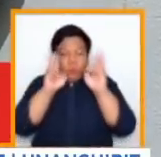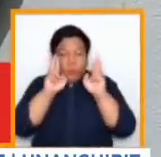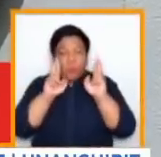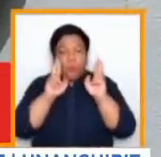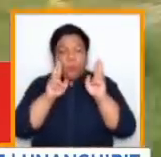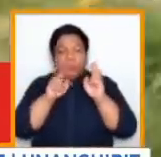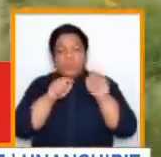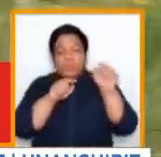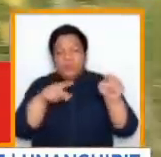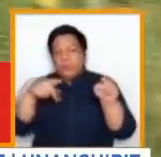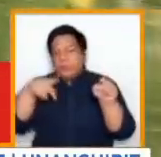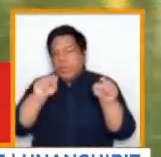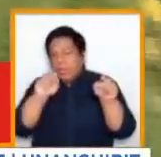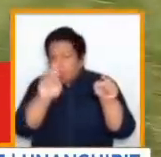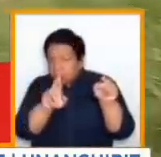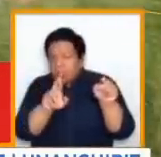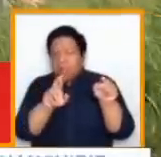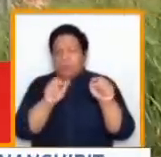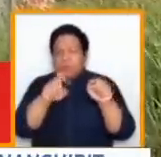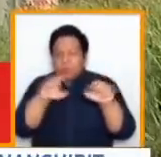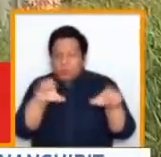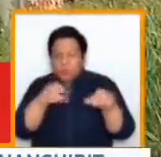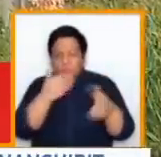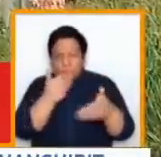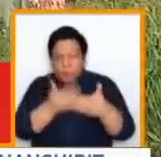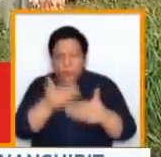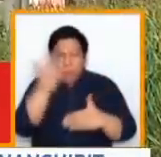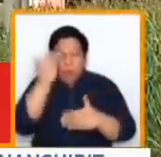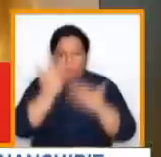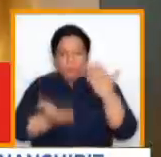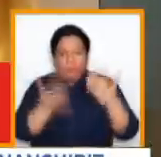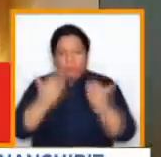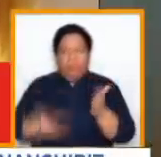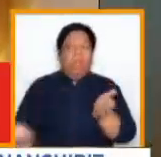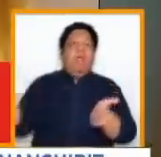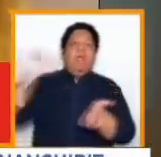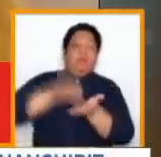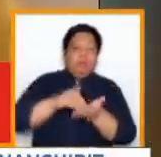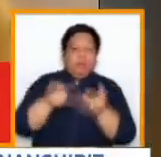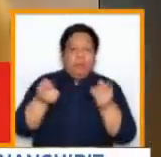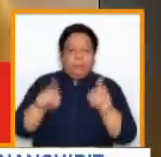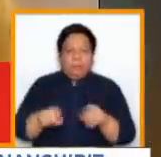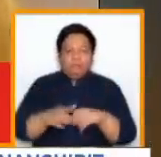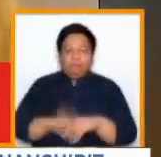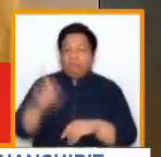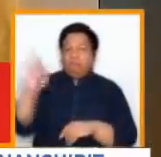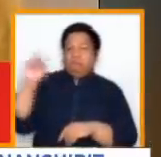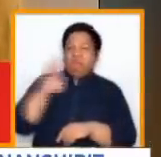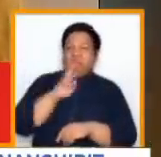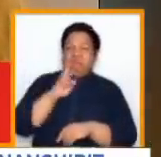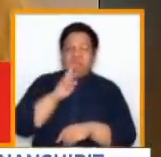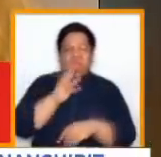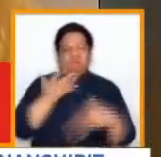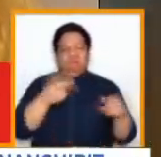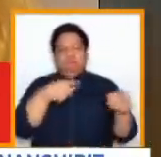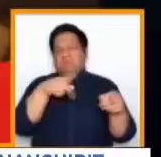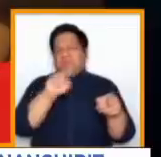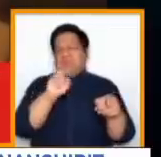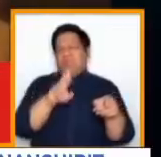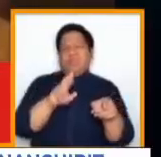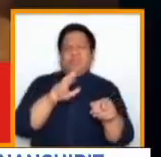ang kanilang trabaho dahil posibleng maulit muli ang pangyayari. It was really irresponsible on their end